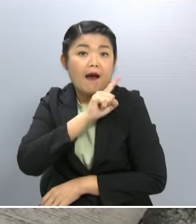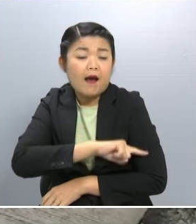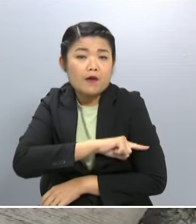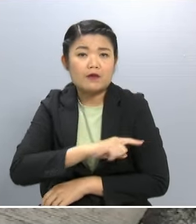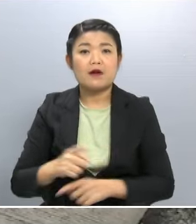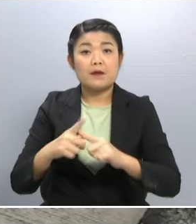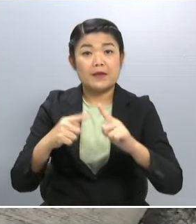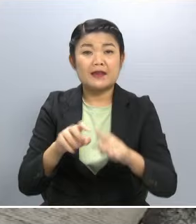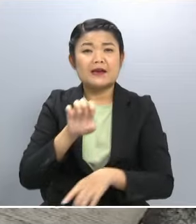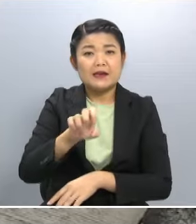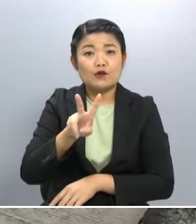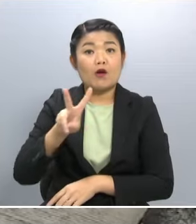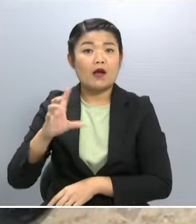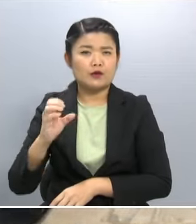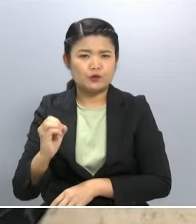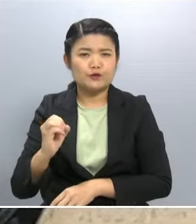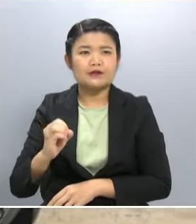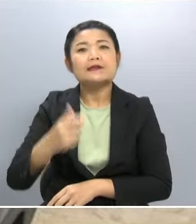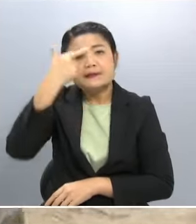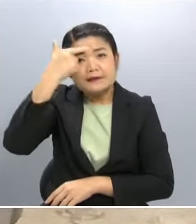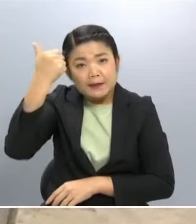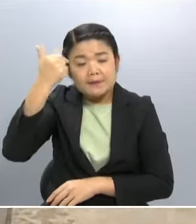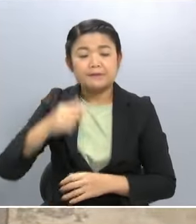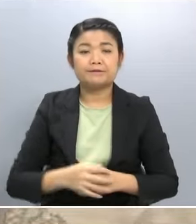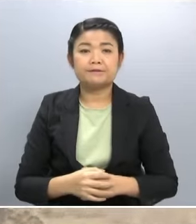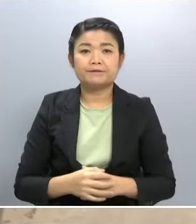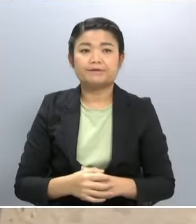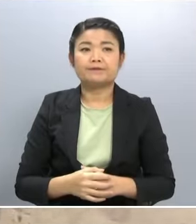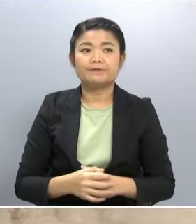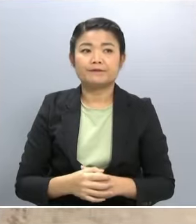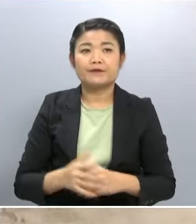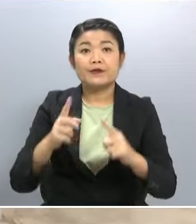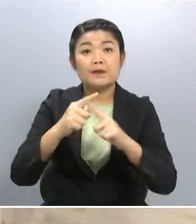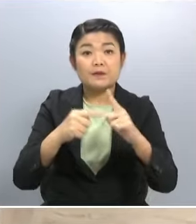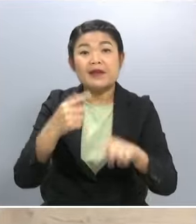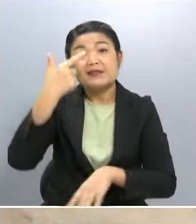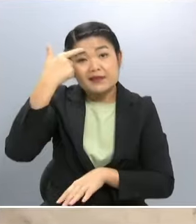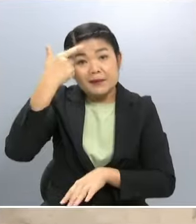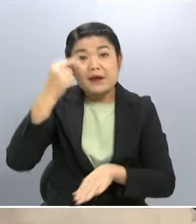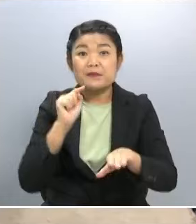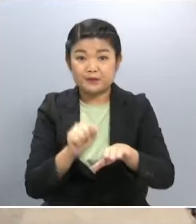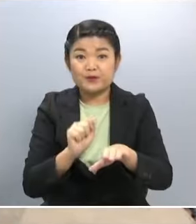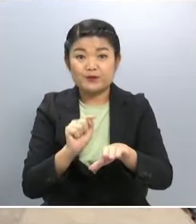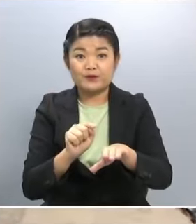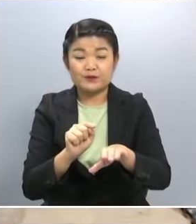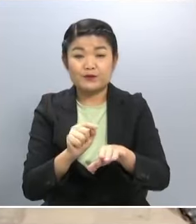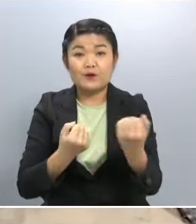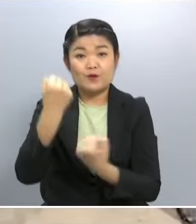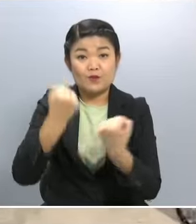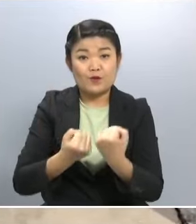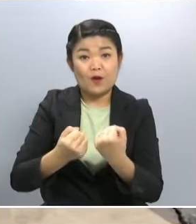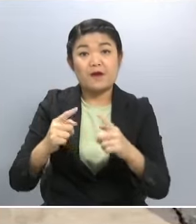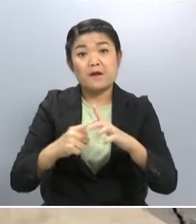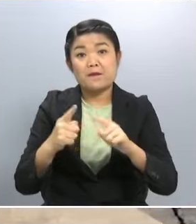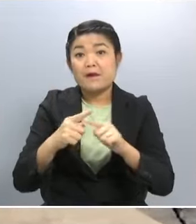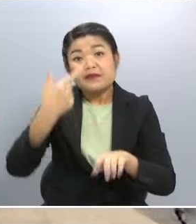E250สีดำในเบนซสีดำ E250นะคะ